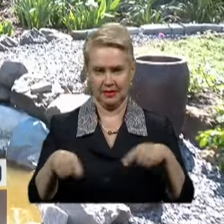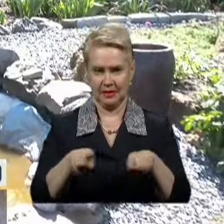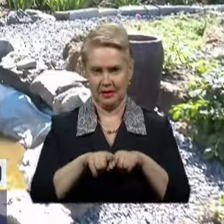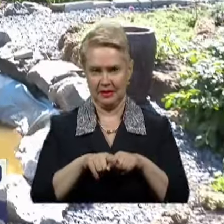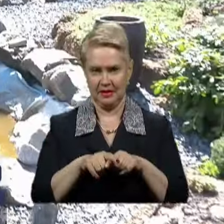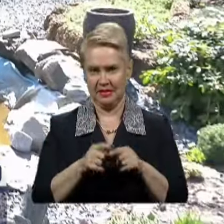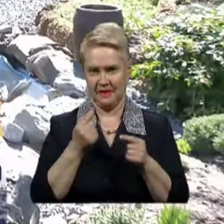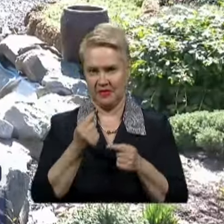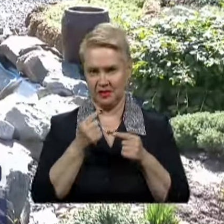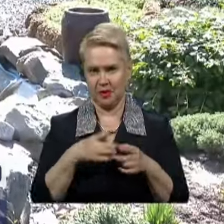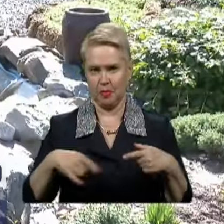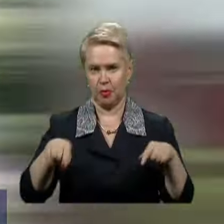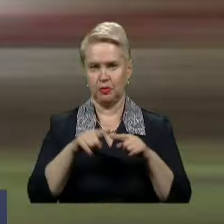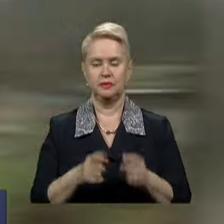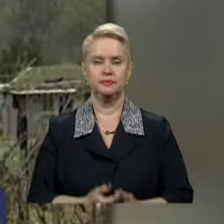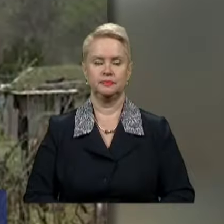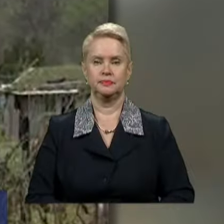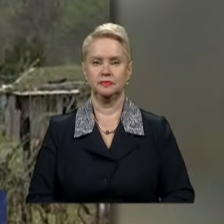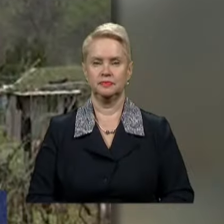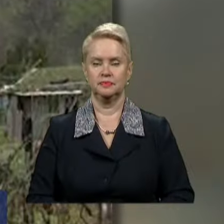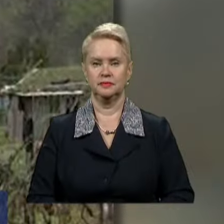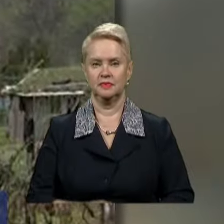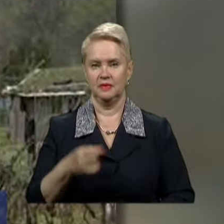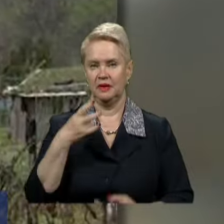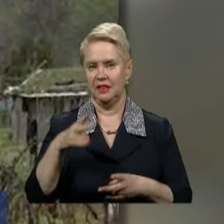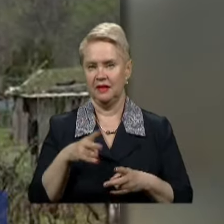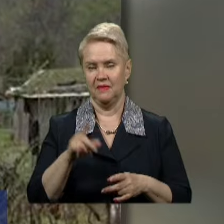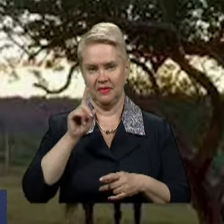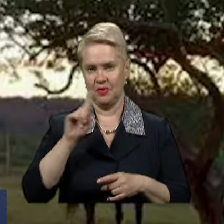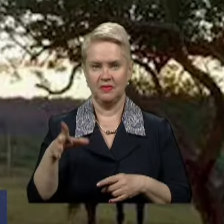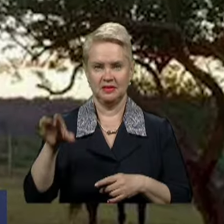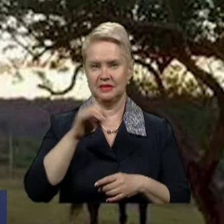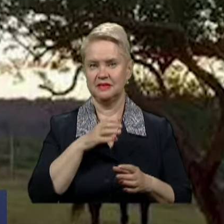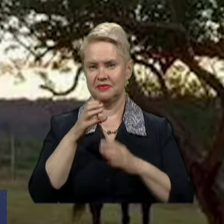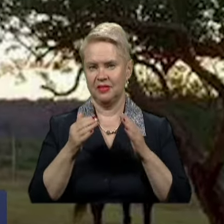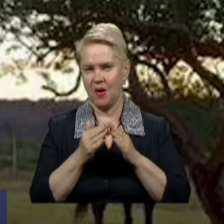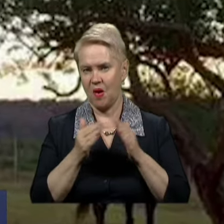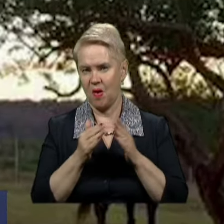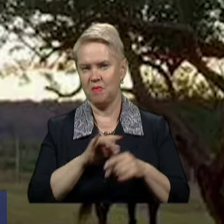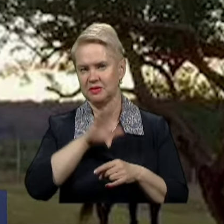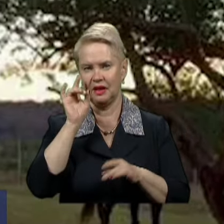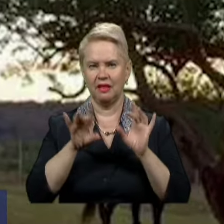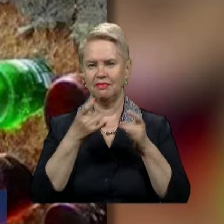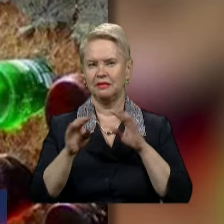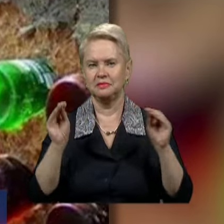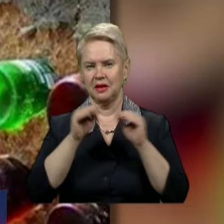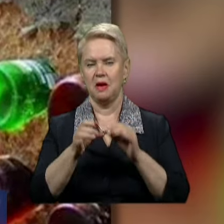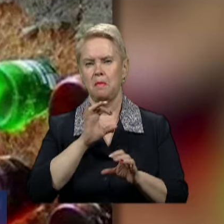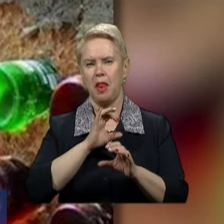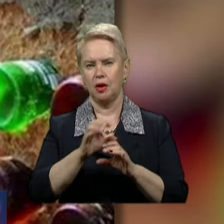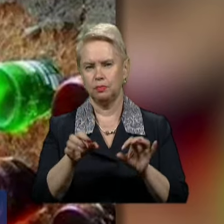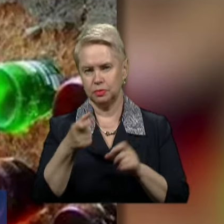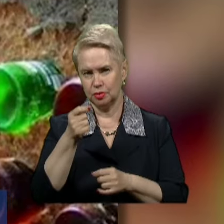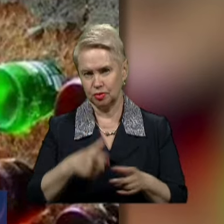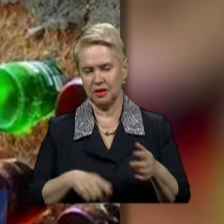такий невеличкий пруд. Оселі з непотребу відомі в усьому світі. Народні майстри використовують пляшки,